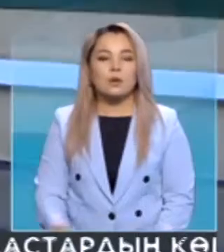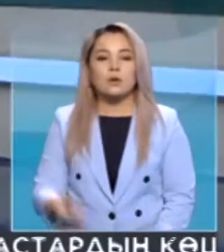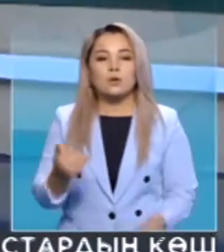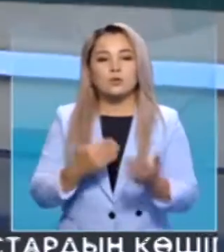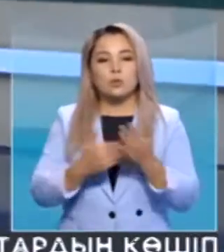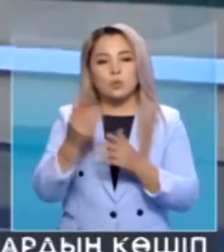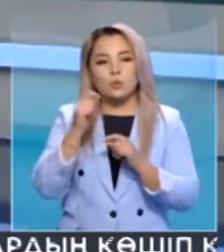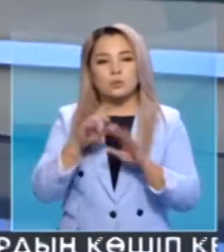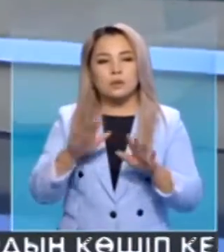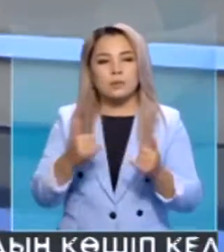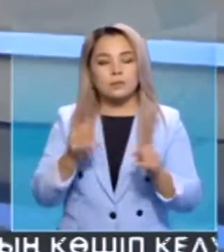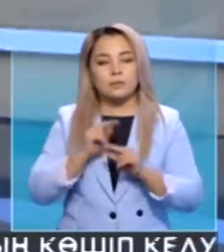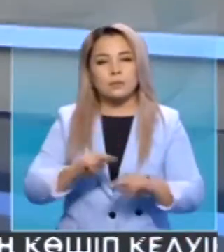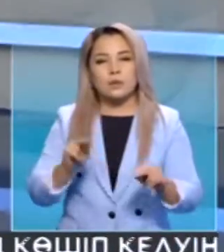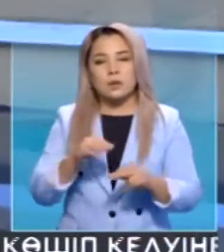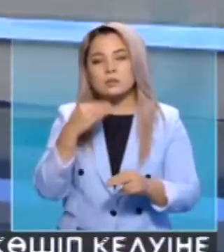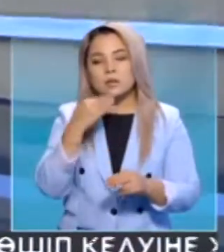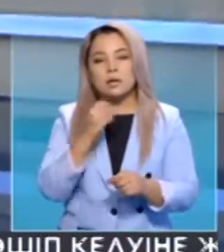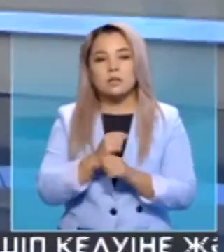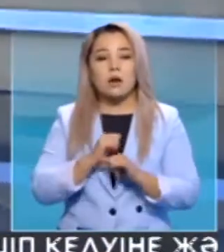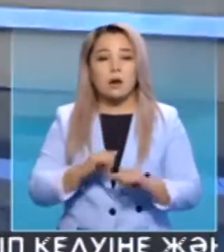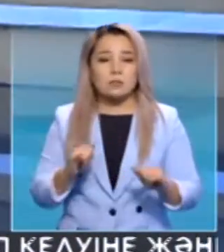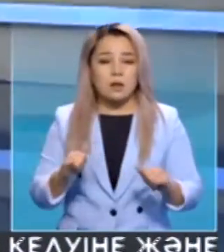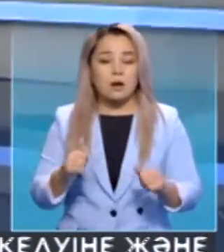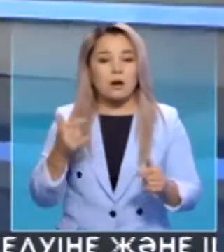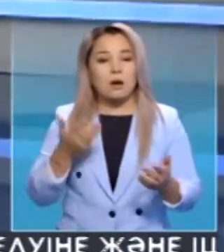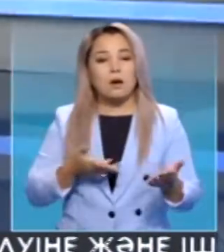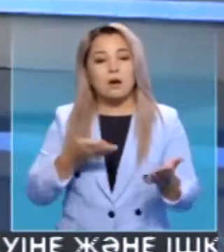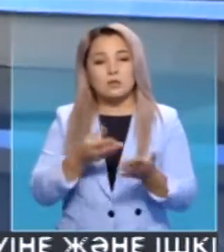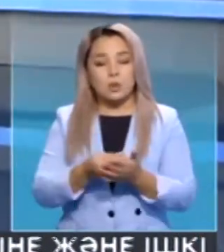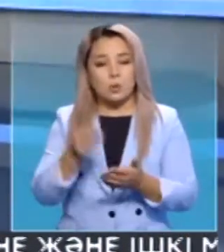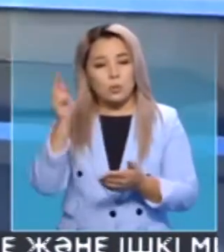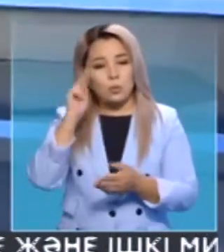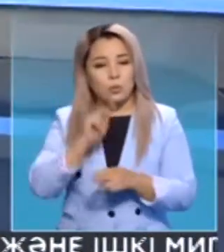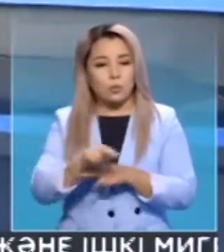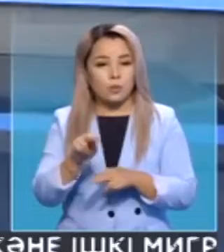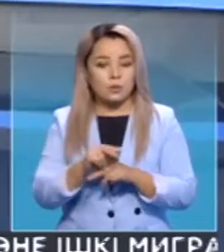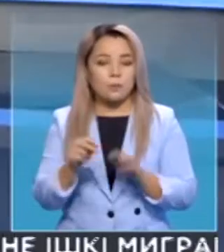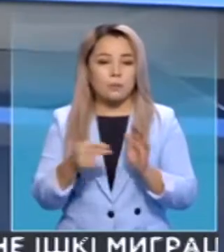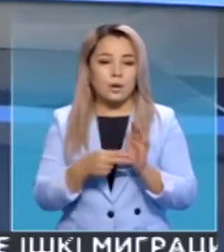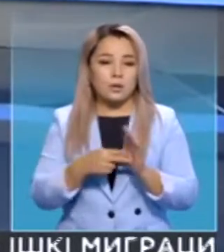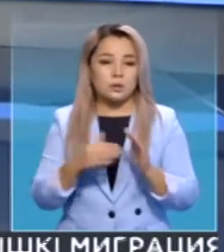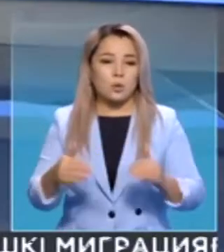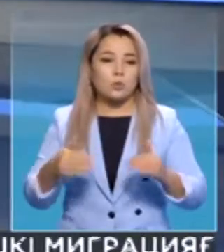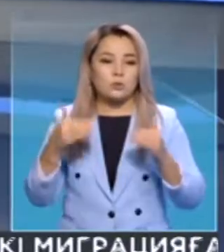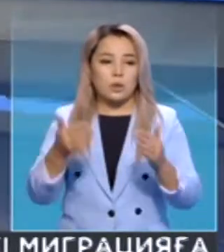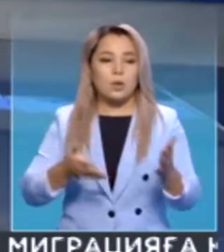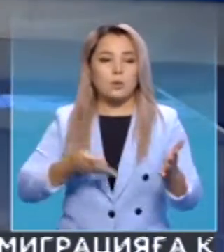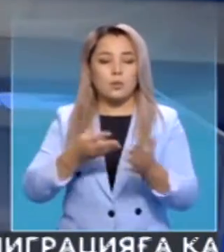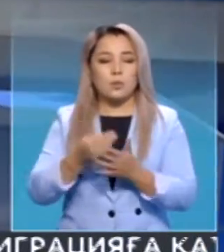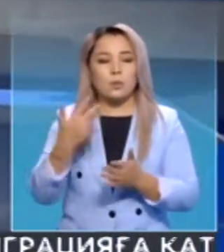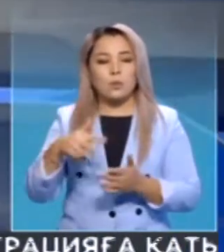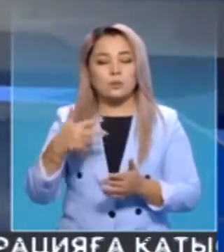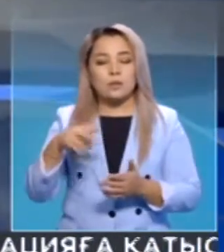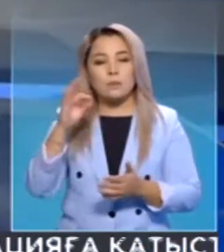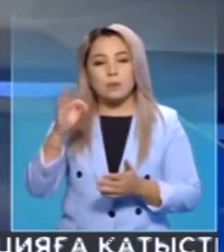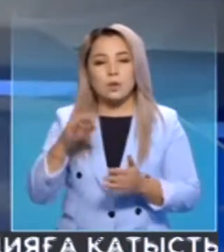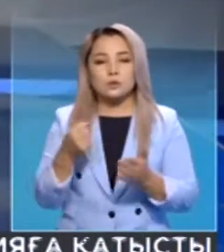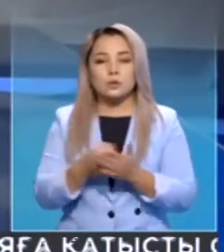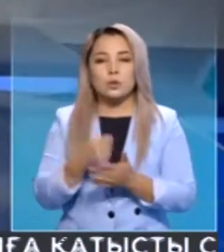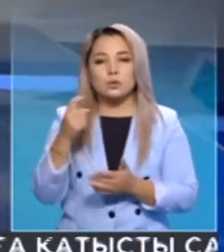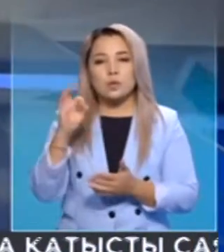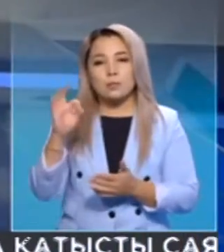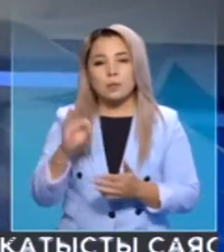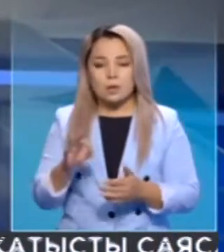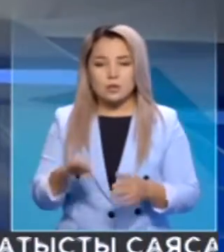жоғарғы оқу орындарында білім беру сапасы артқанда ақылы оқу бағасы да өсет. Сол себепті оқу ақысын 30%-дан 100%-ға